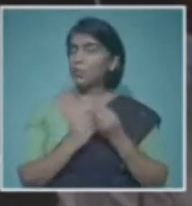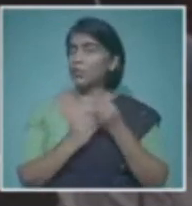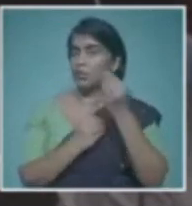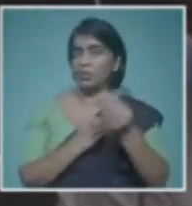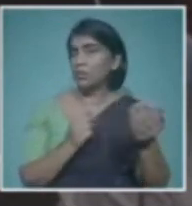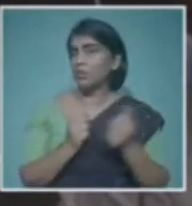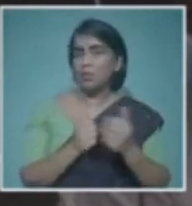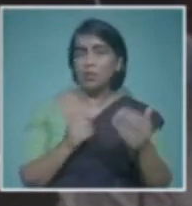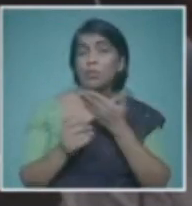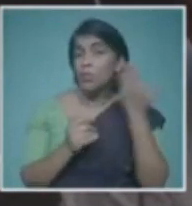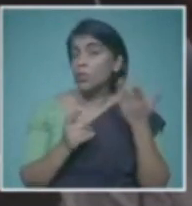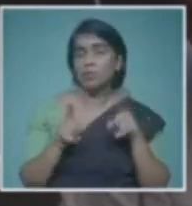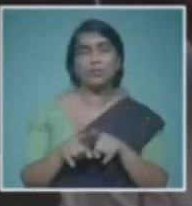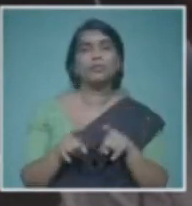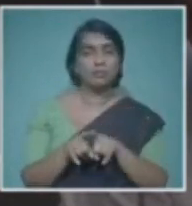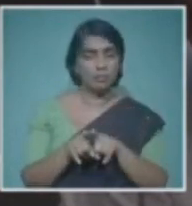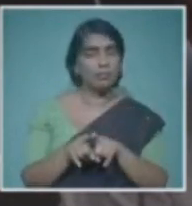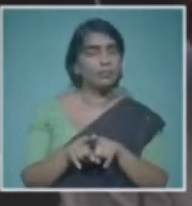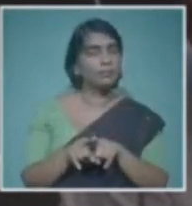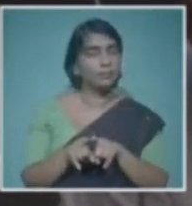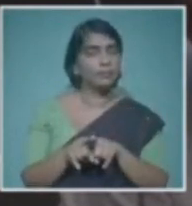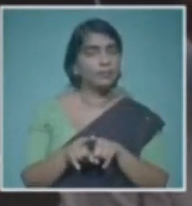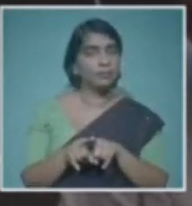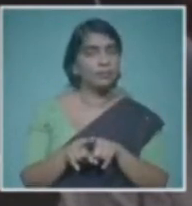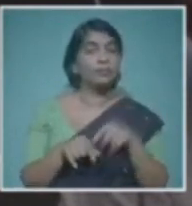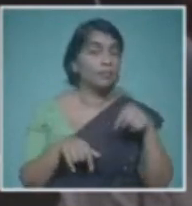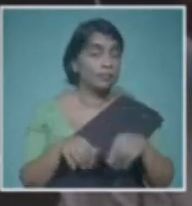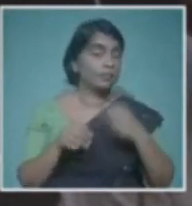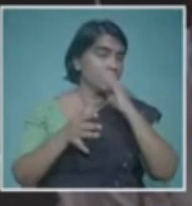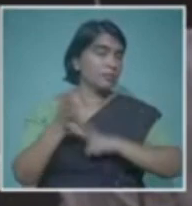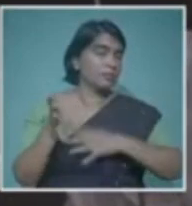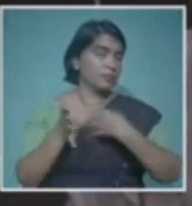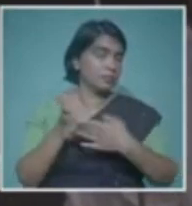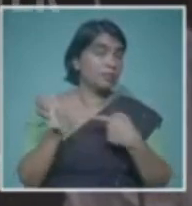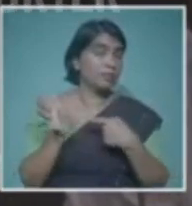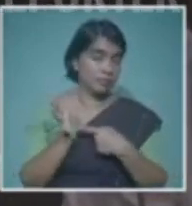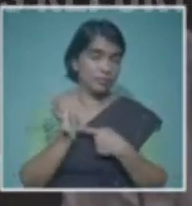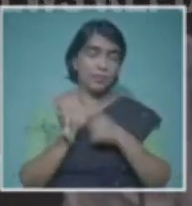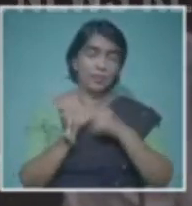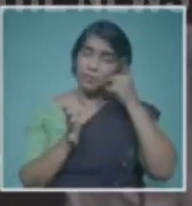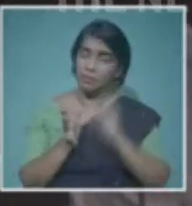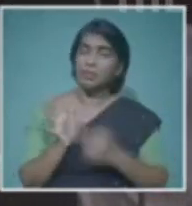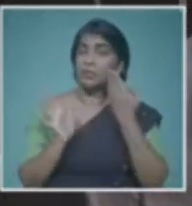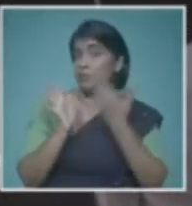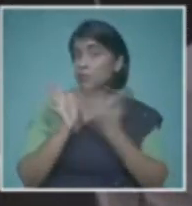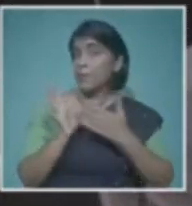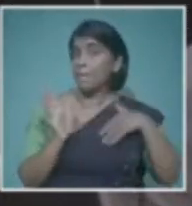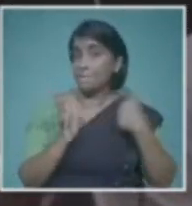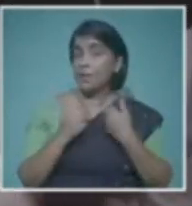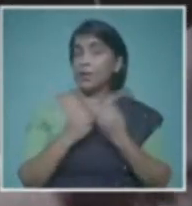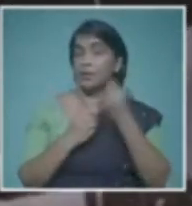ශක්තිමත් කරමින් මොන වගේ මැදිහත් වීමක්ද කළ හැක්කේ කියන එක මේ අයවැය තුල